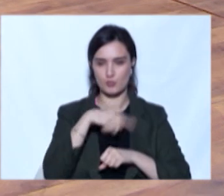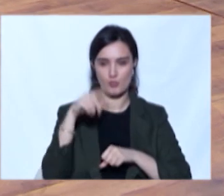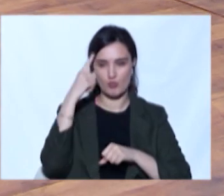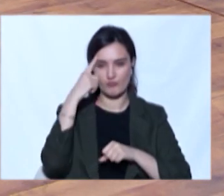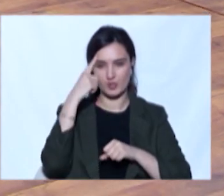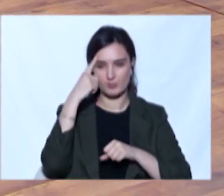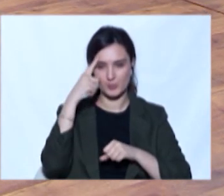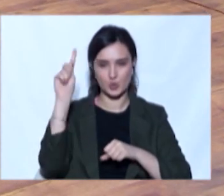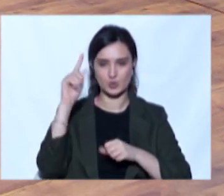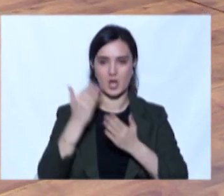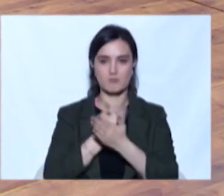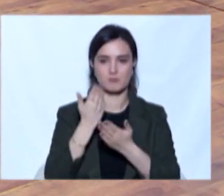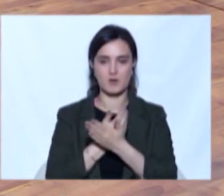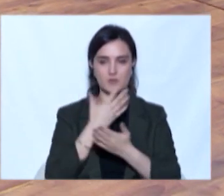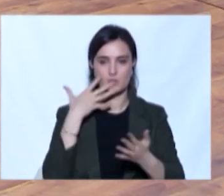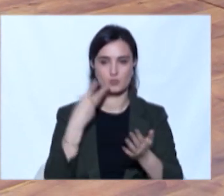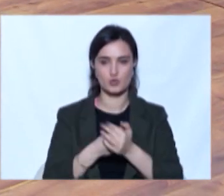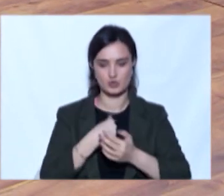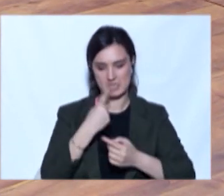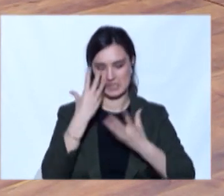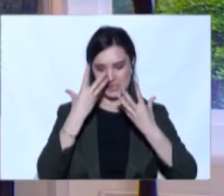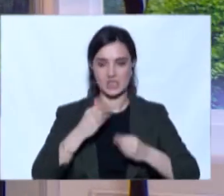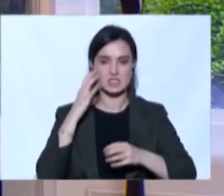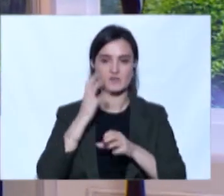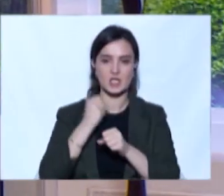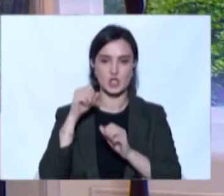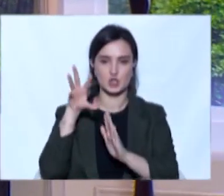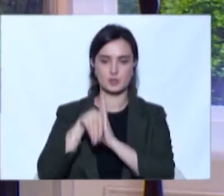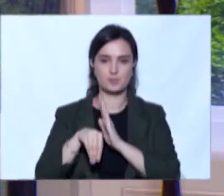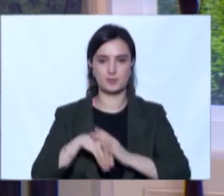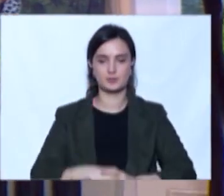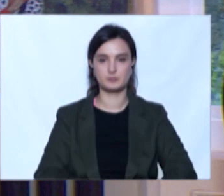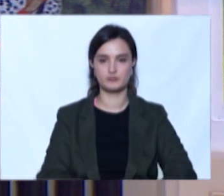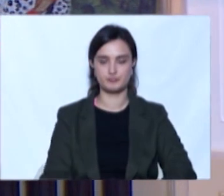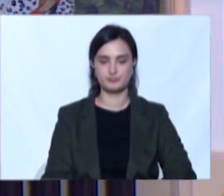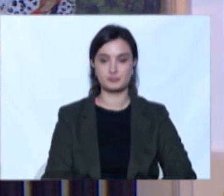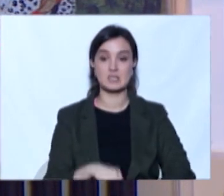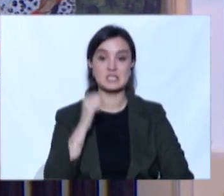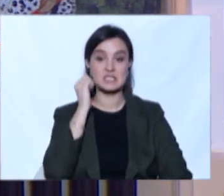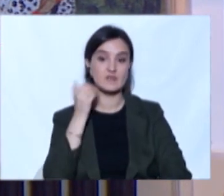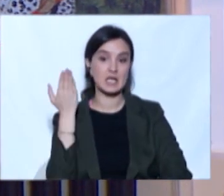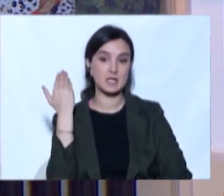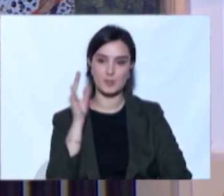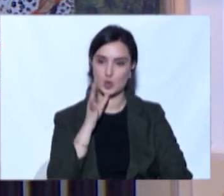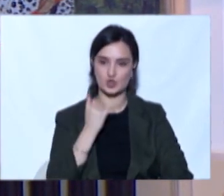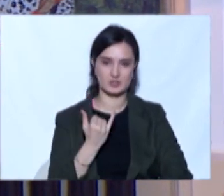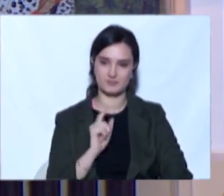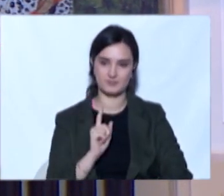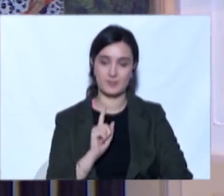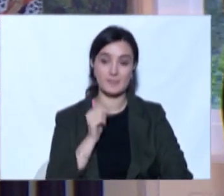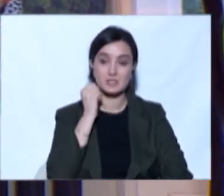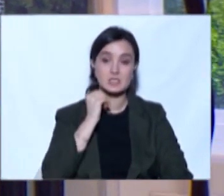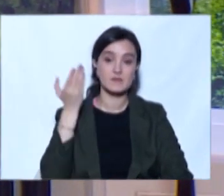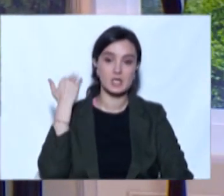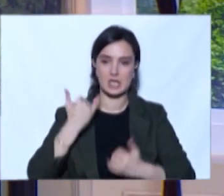მოვიფიქროთ ამბავი ჩემი ერთი დღე სვანეთში, ოღონდ ძველ პერიოდში რო ვიხოთ, ან